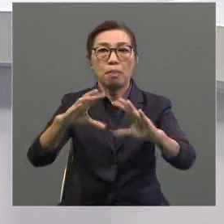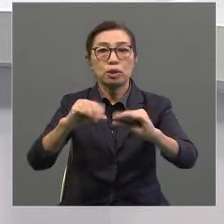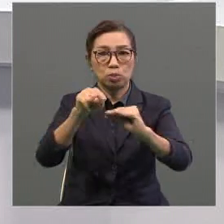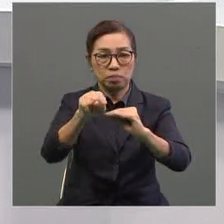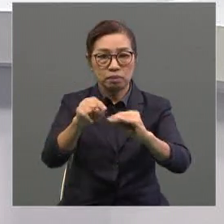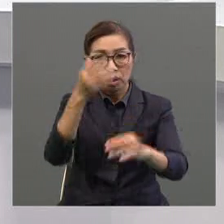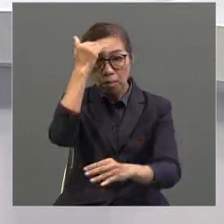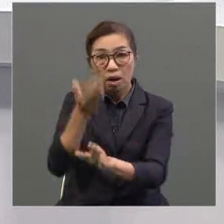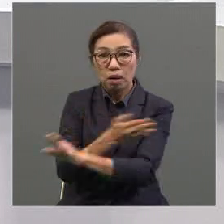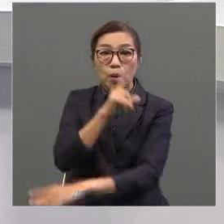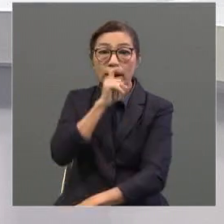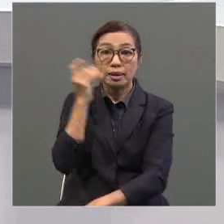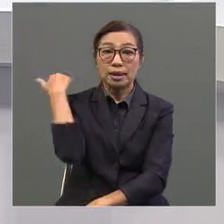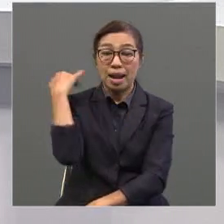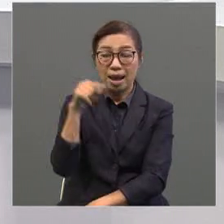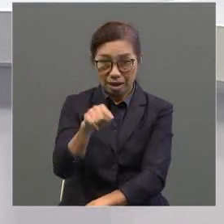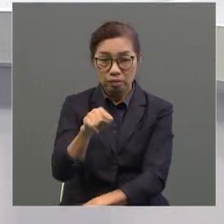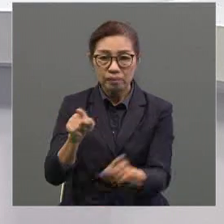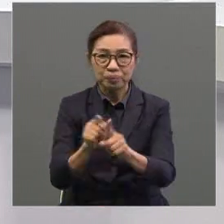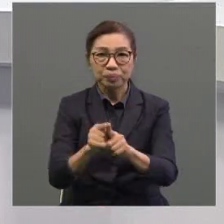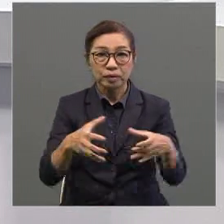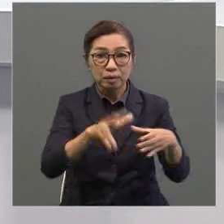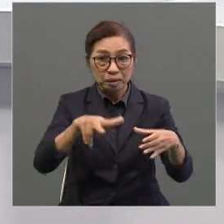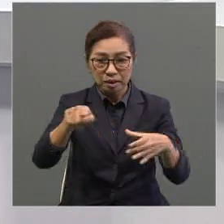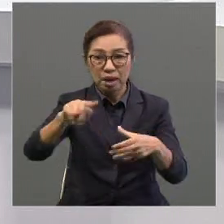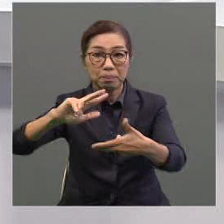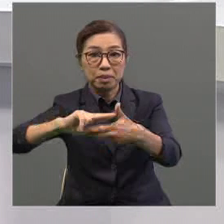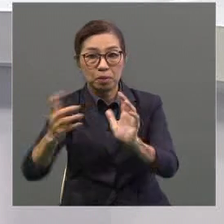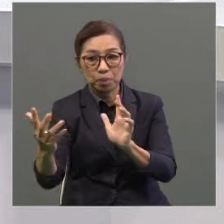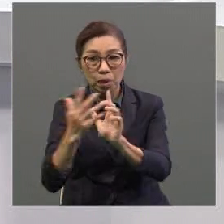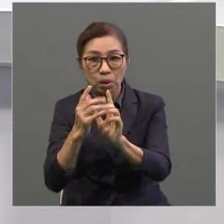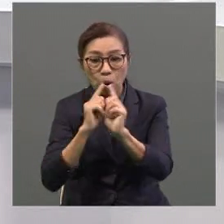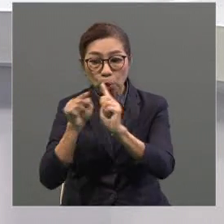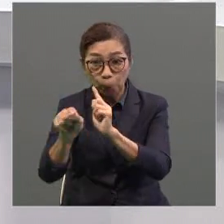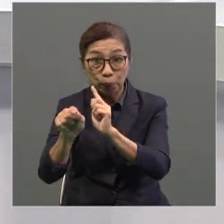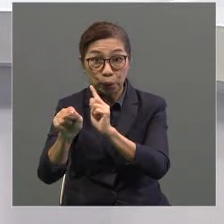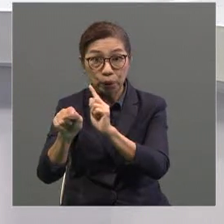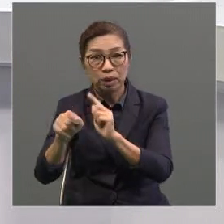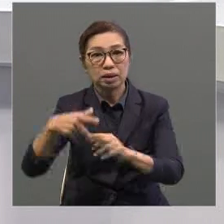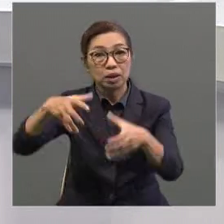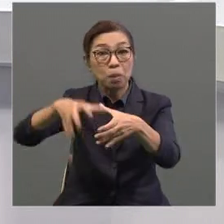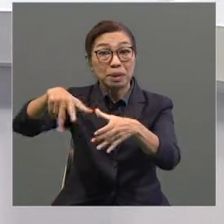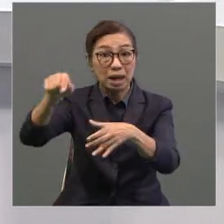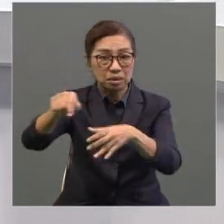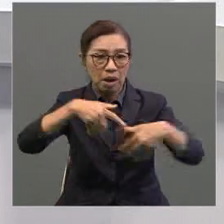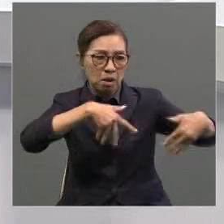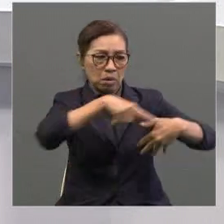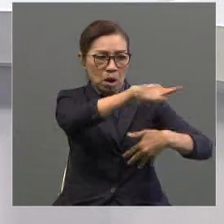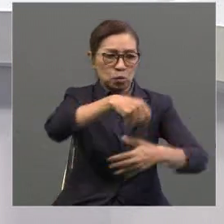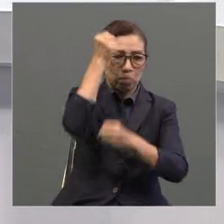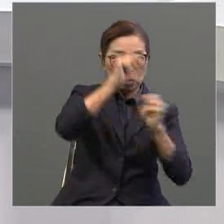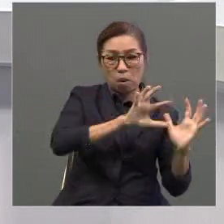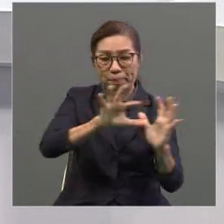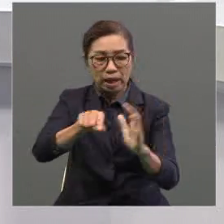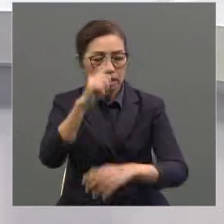ดีเมื่อวันอาทิตย์ที่ผ่านมาเนี่ยนะคะที่มีการหารือกับทางพรรคพลังประชารัฐเนี่ยก็มีในส่วนของกลุ่มผู้ชุมนุมก็อยากที่จะหลีกเลี่ยงในประเด็นนี้ด้วย